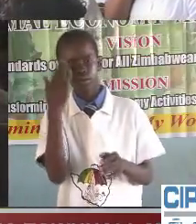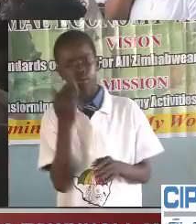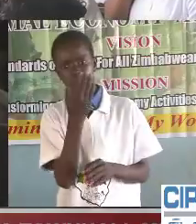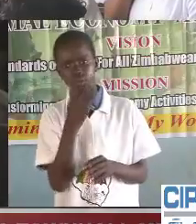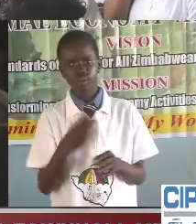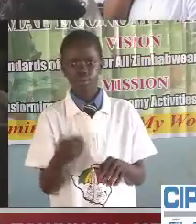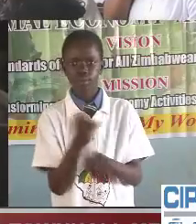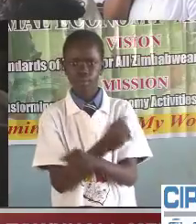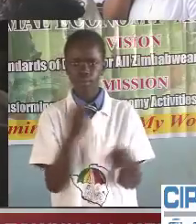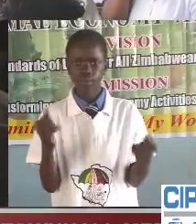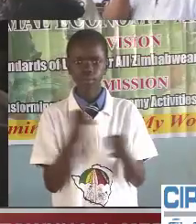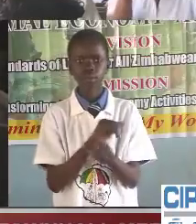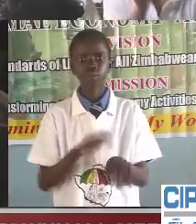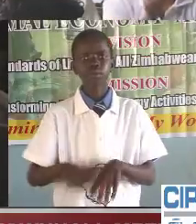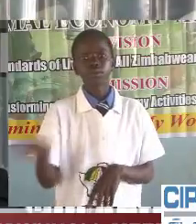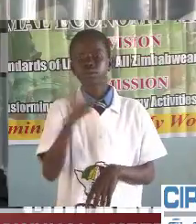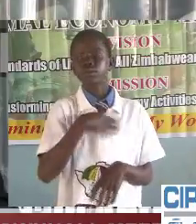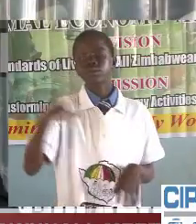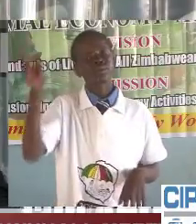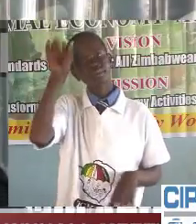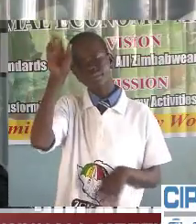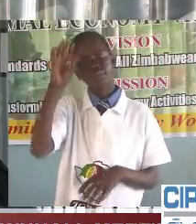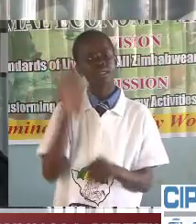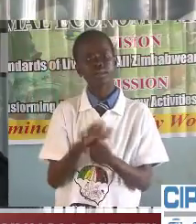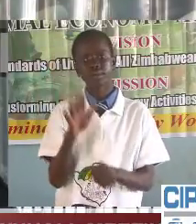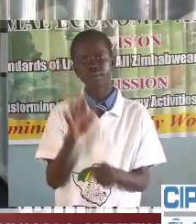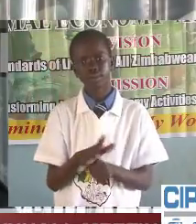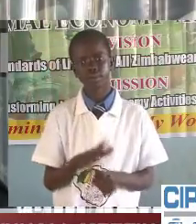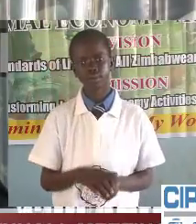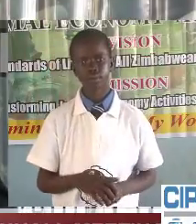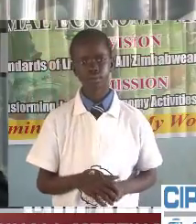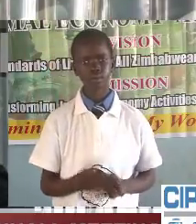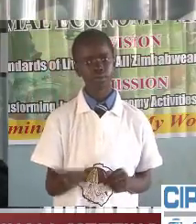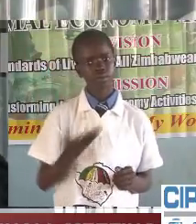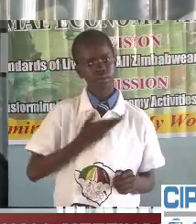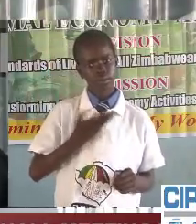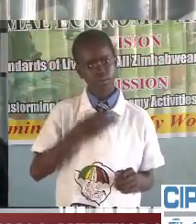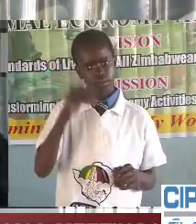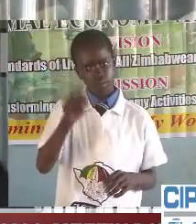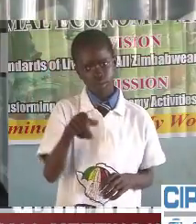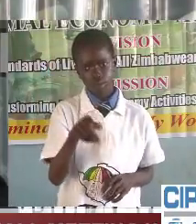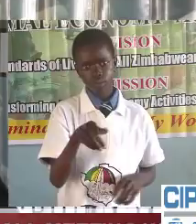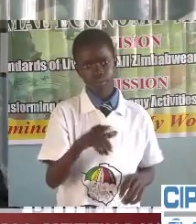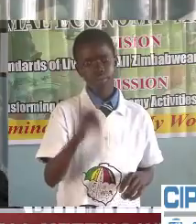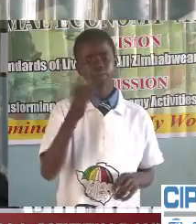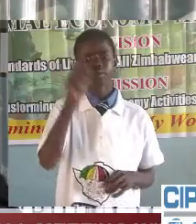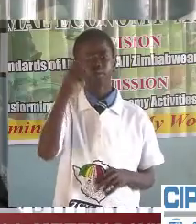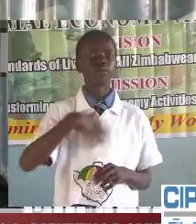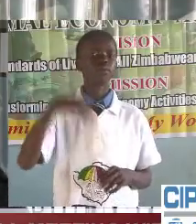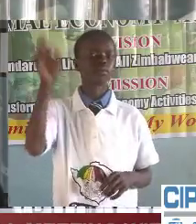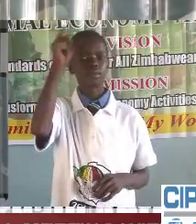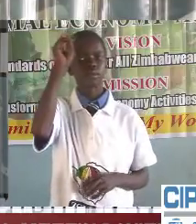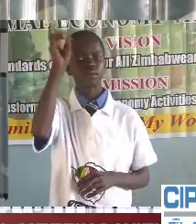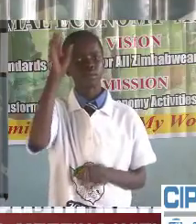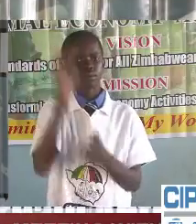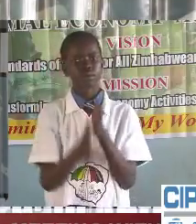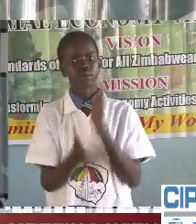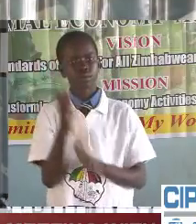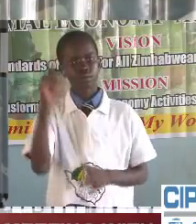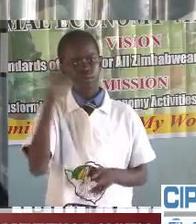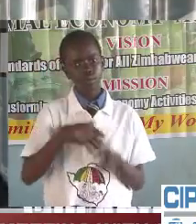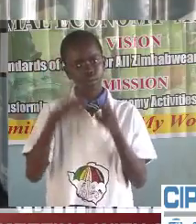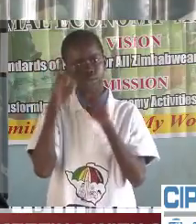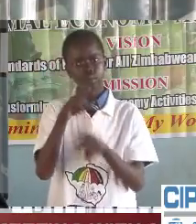ivavo vatinovarangarira chaizvo, nokuti utongi huripo huri kutadza kuvarangarira kusvika vazoona